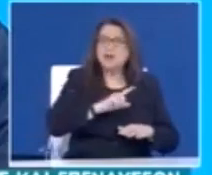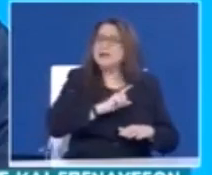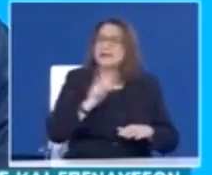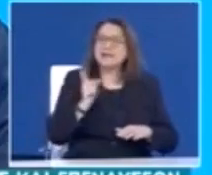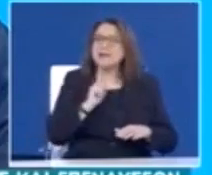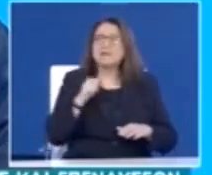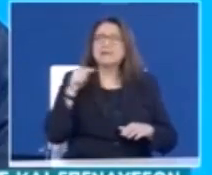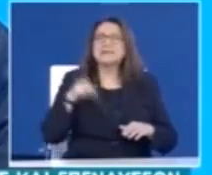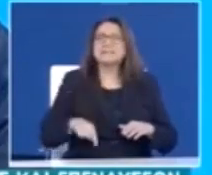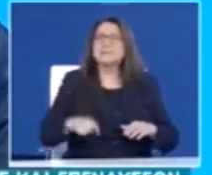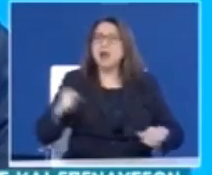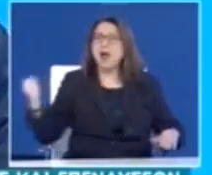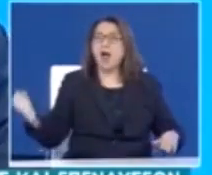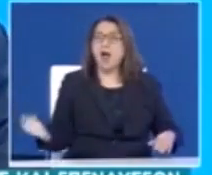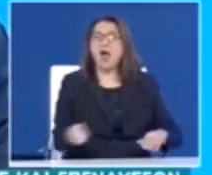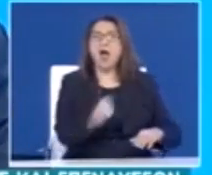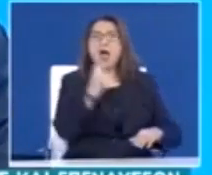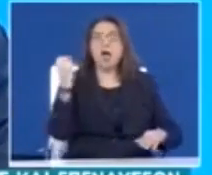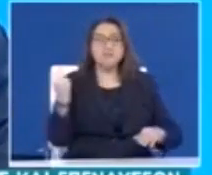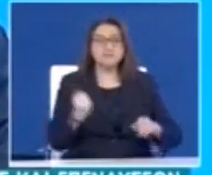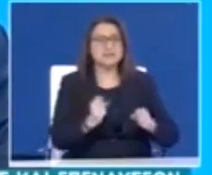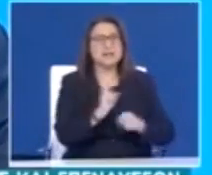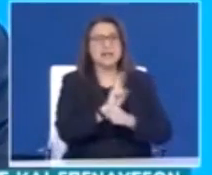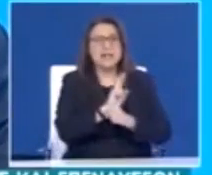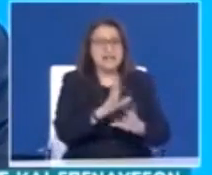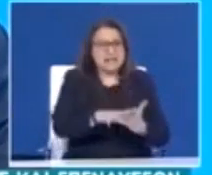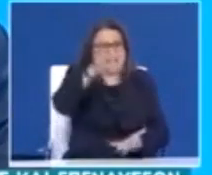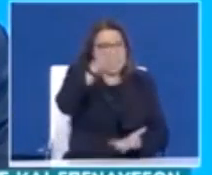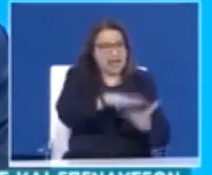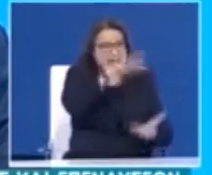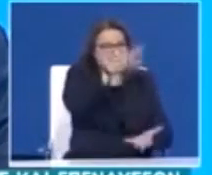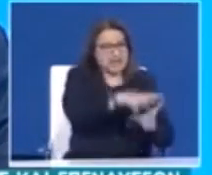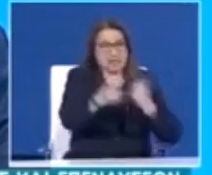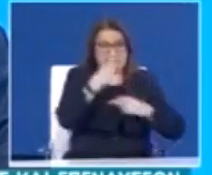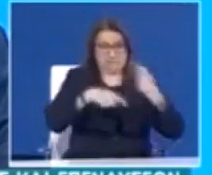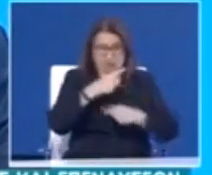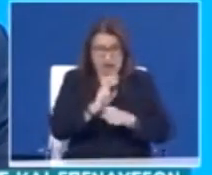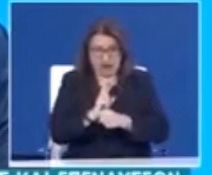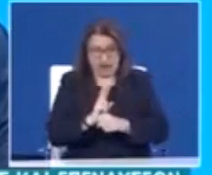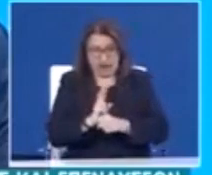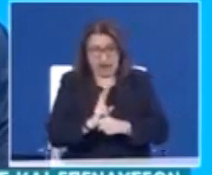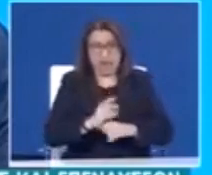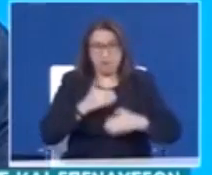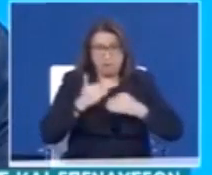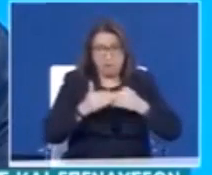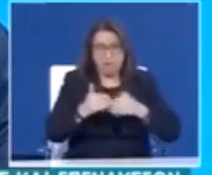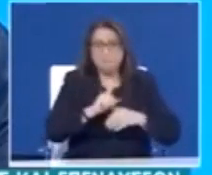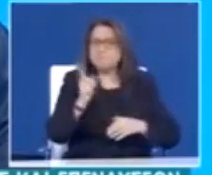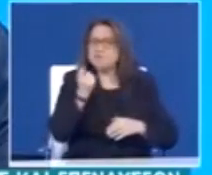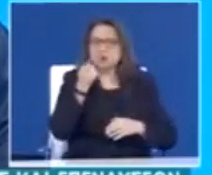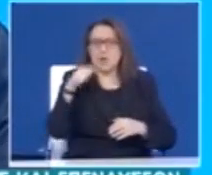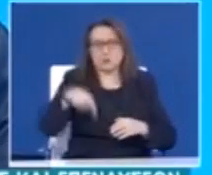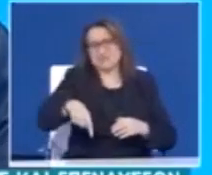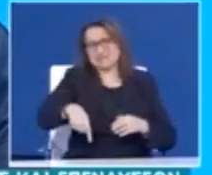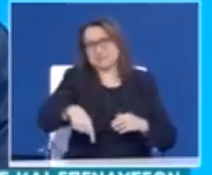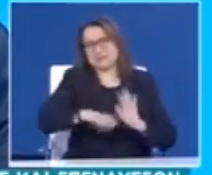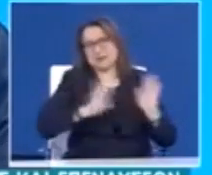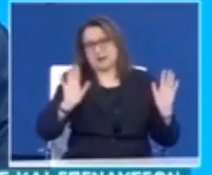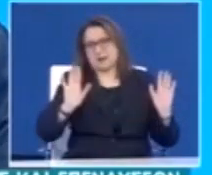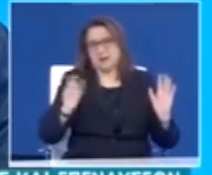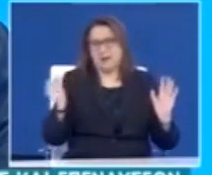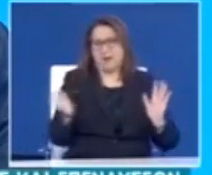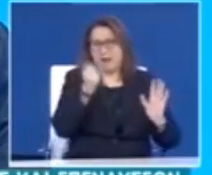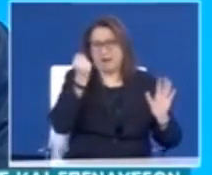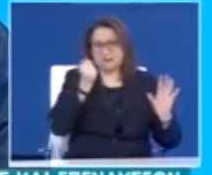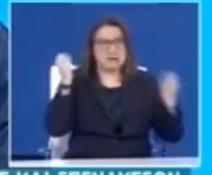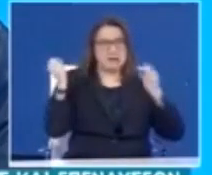την αυστηρότητά τους ή τη γραφειοκρατία τους πάνω σε αυτά τα χρηματοδοτικά εργαλεία. Ήδη εμείς, με απόφαση